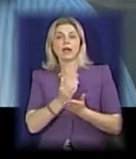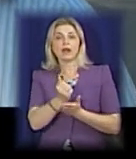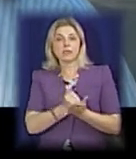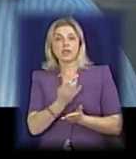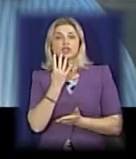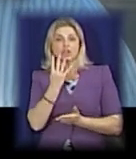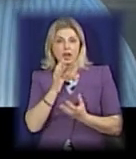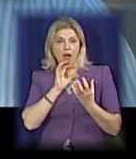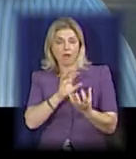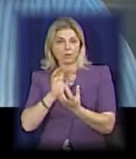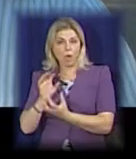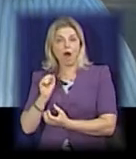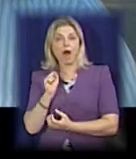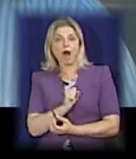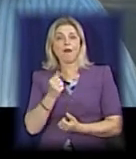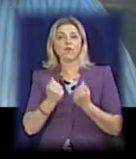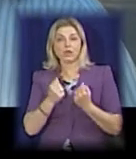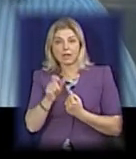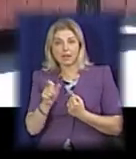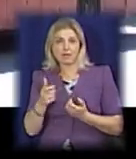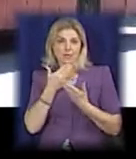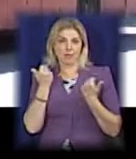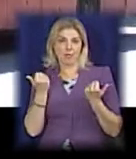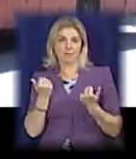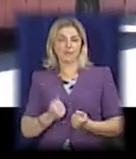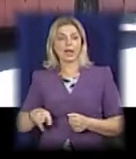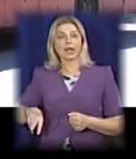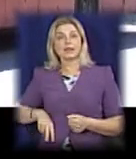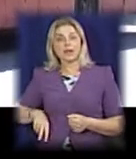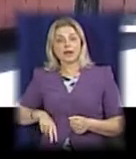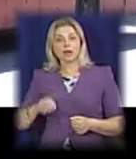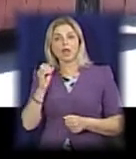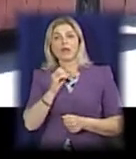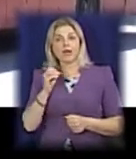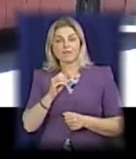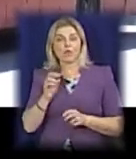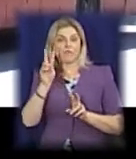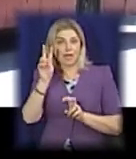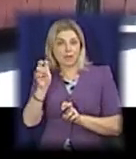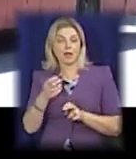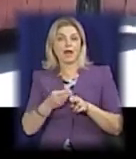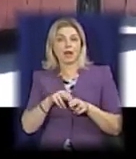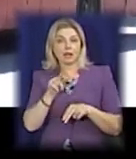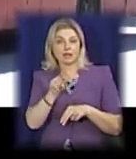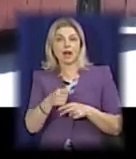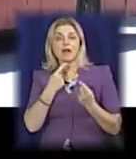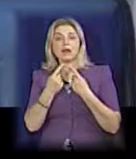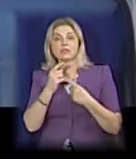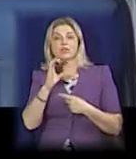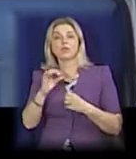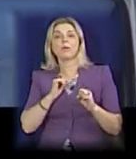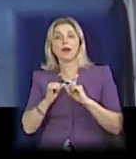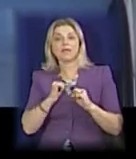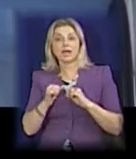4 транспортних засоби. Водіїв на них немає. Директорка Євротранстехсервісу Наталя Савіна перемовини з управлінням